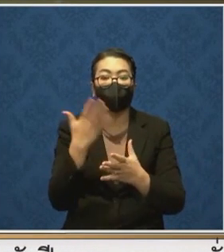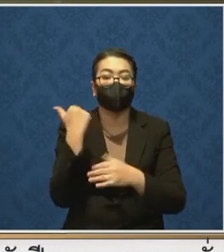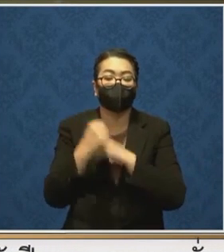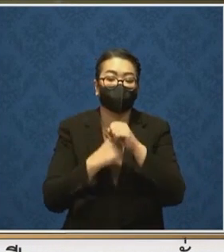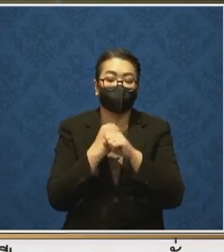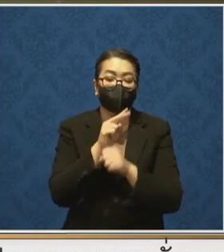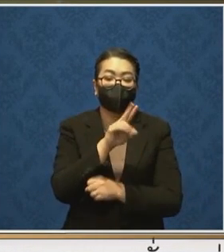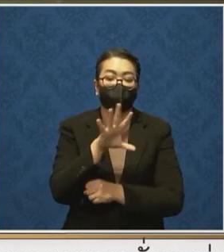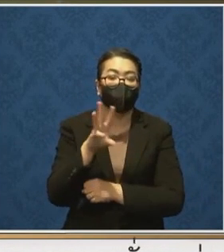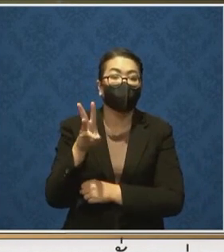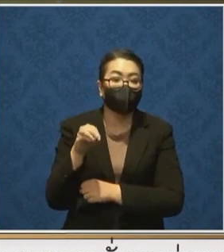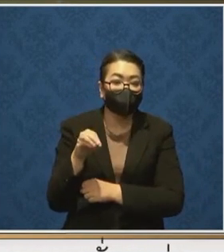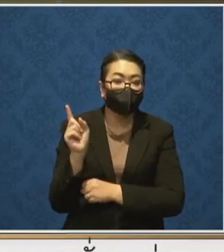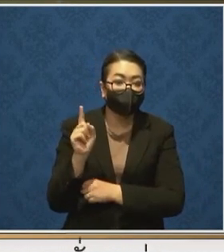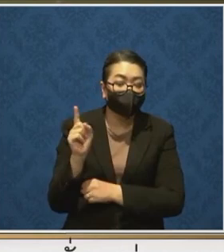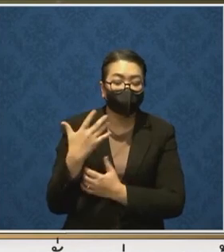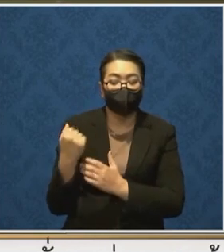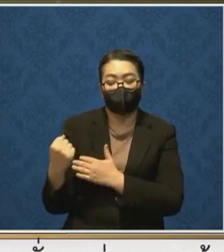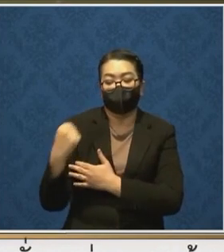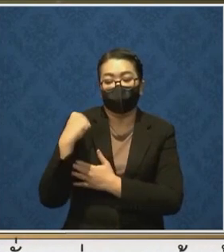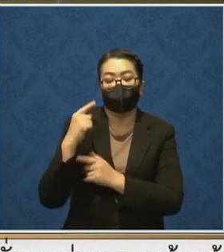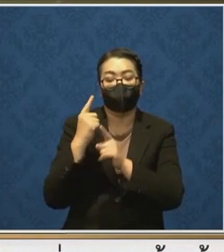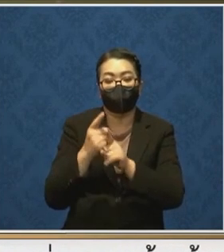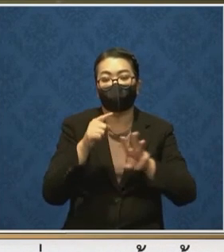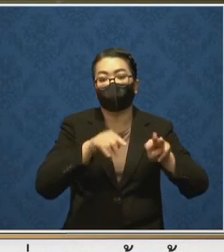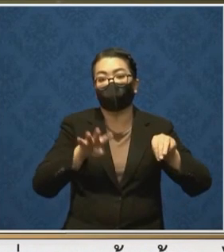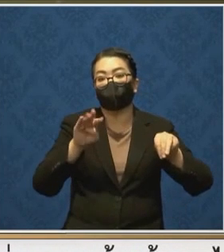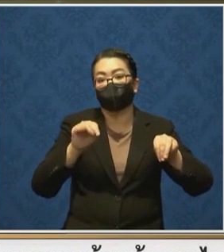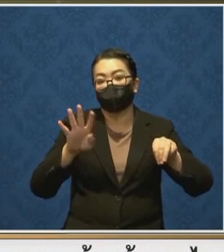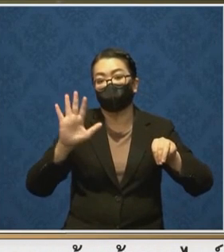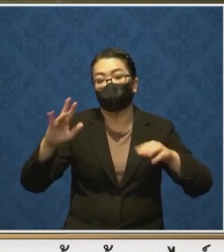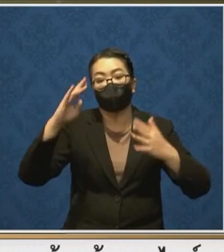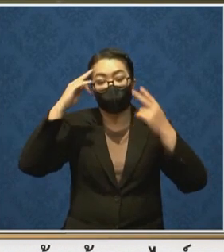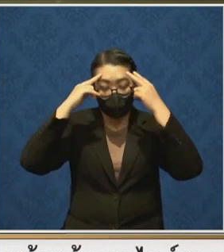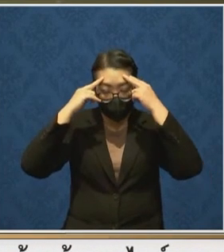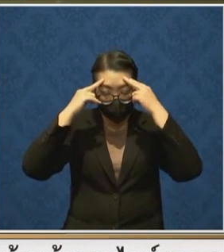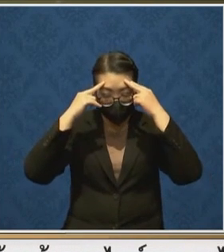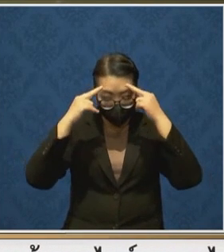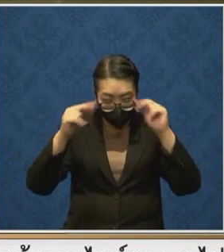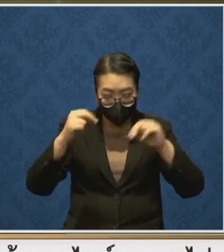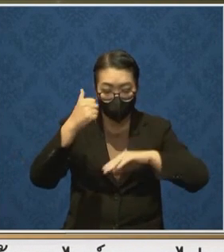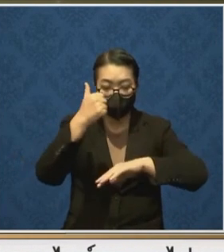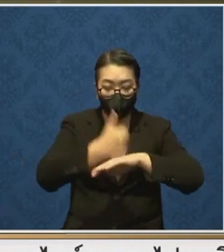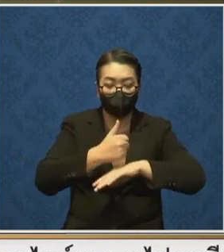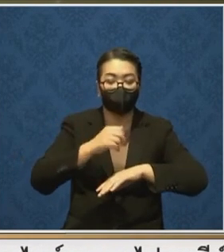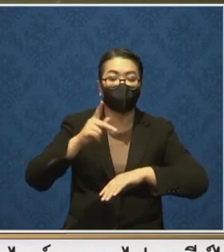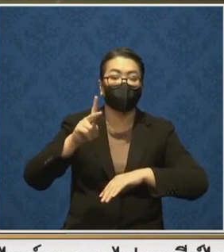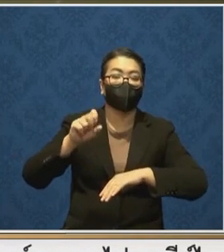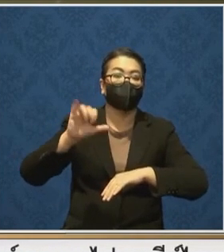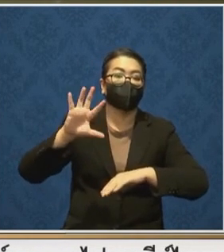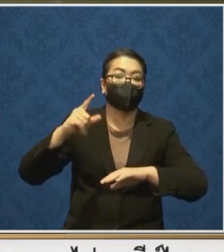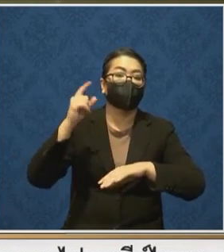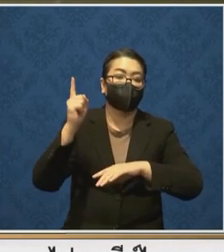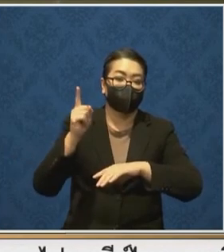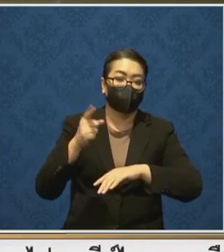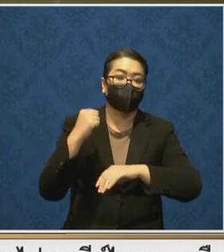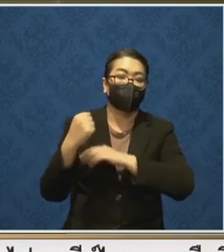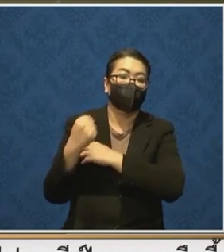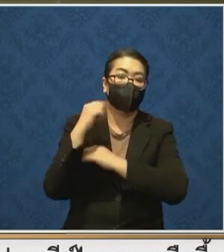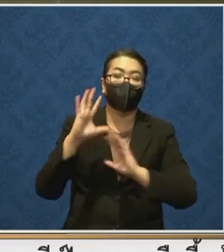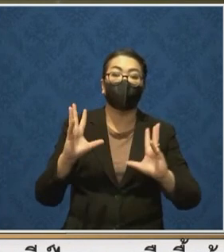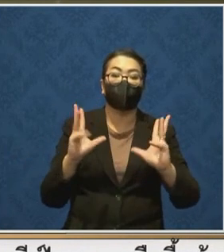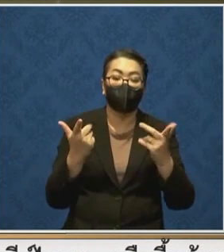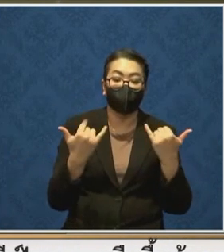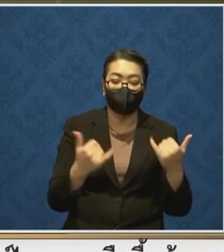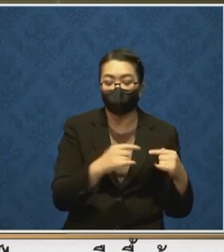60จะทำให้การใช้อนาจตามมาตรา 44 ของพ่เด็ประยตจโอชาหัวหน้าขอสอชอหมดลงแต่พ่เด็ปยุตยั